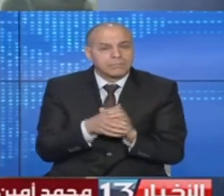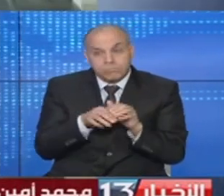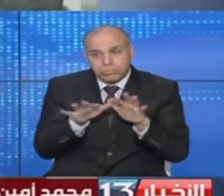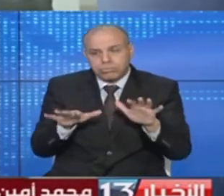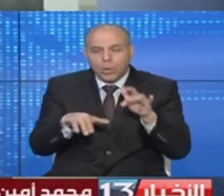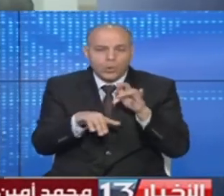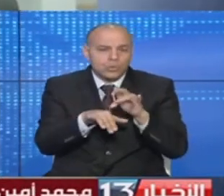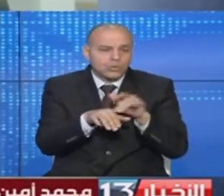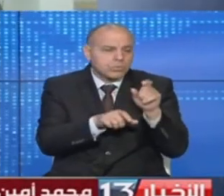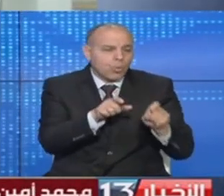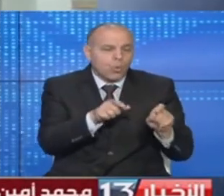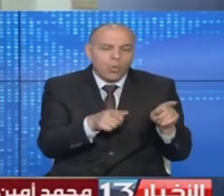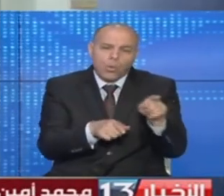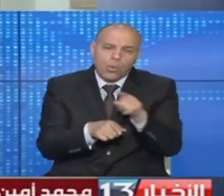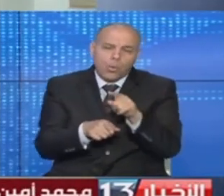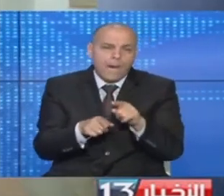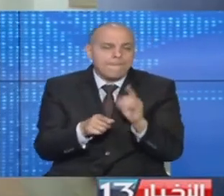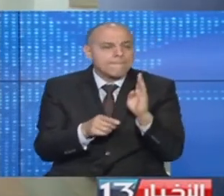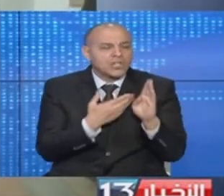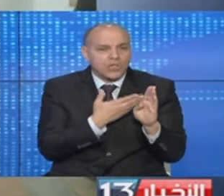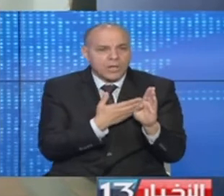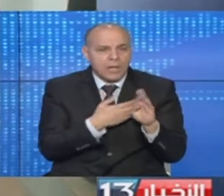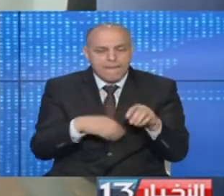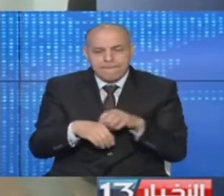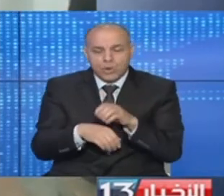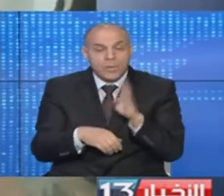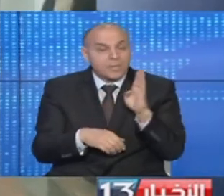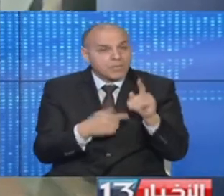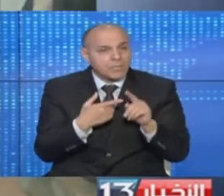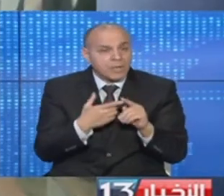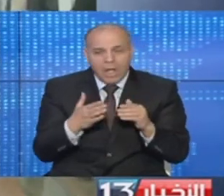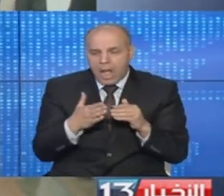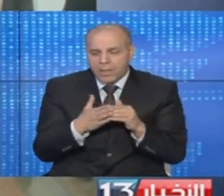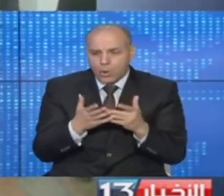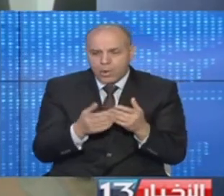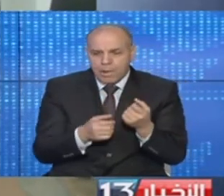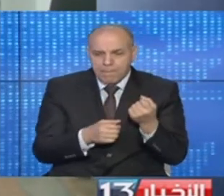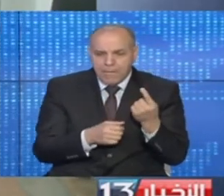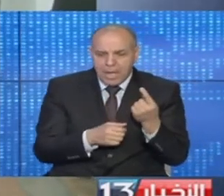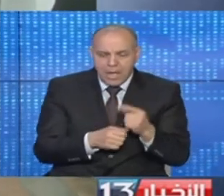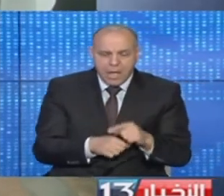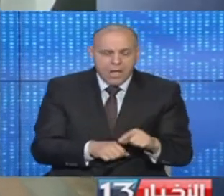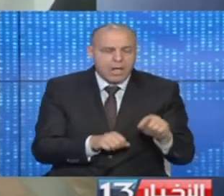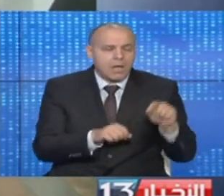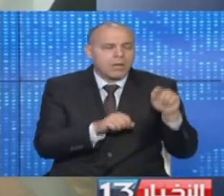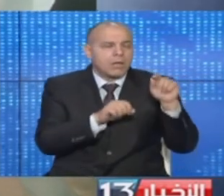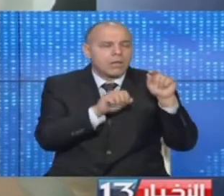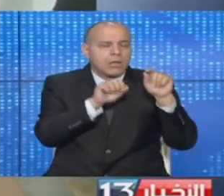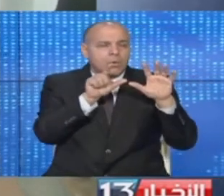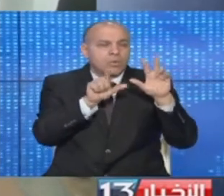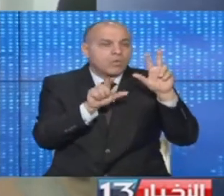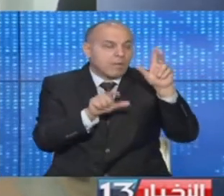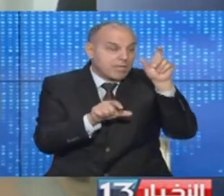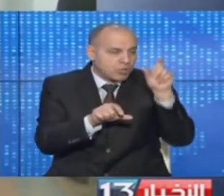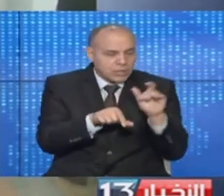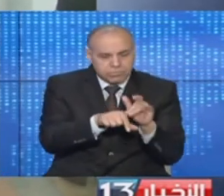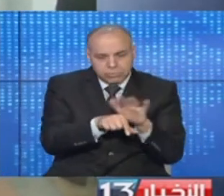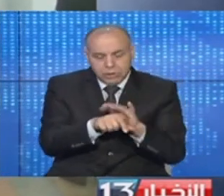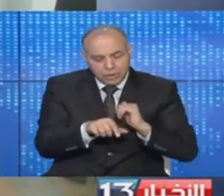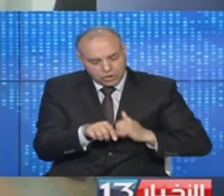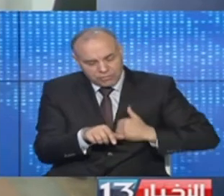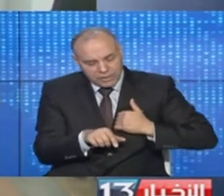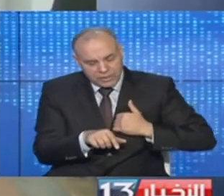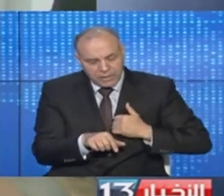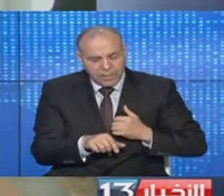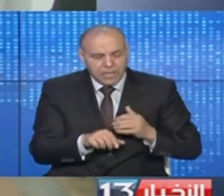لعدد المصابين على مستوى باجة في المندوبية باجة لحد اليوم عندنا 173 إصابة، وقع الشفاء في